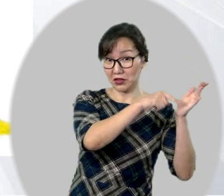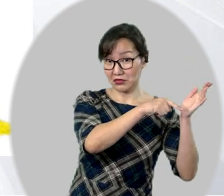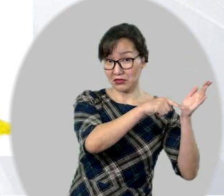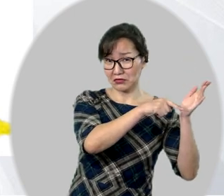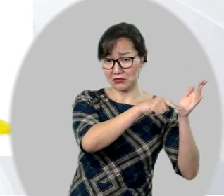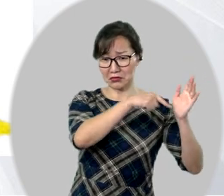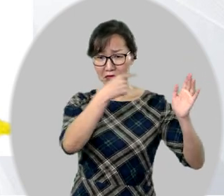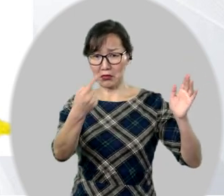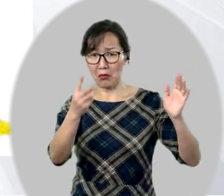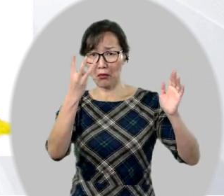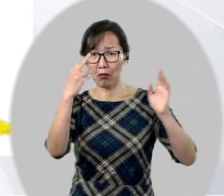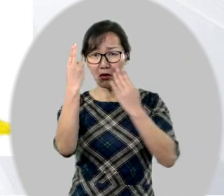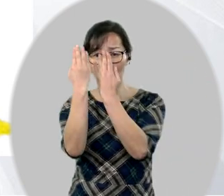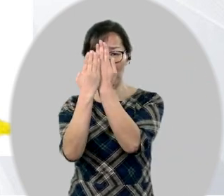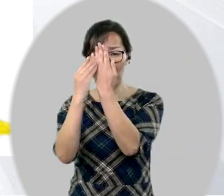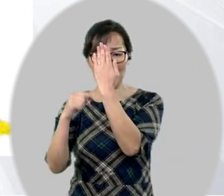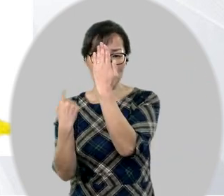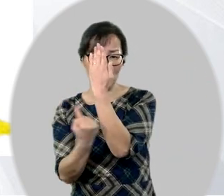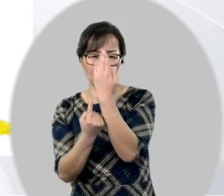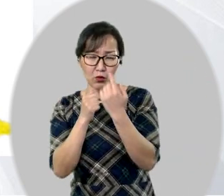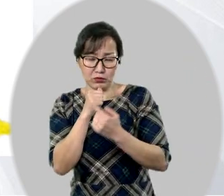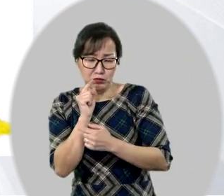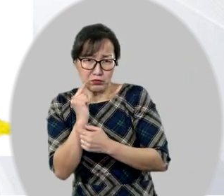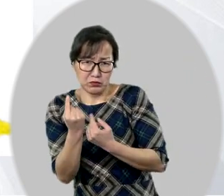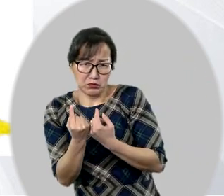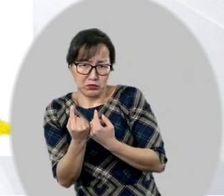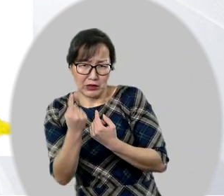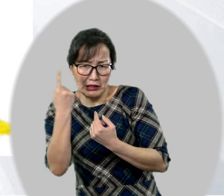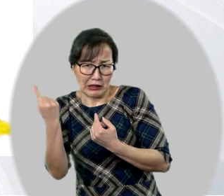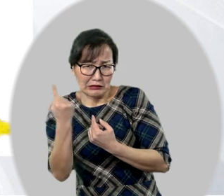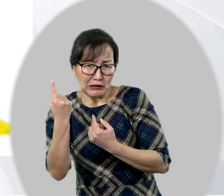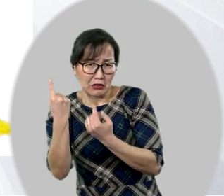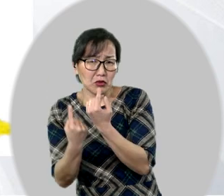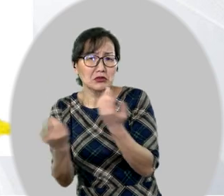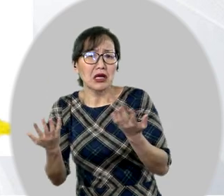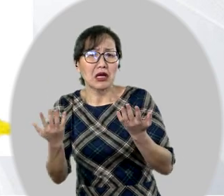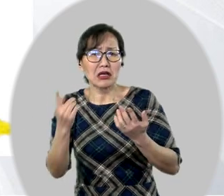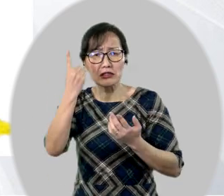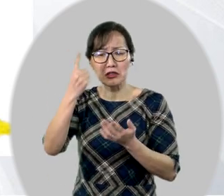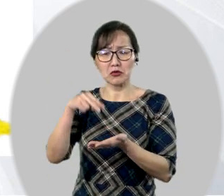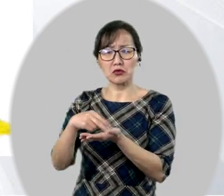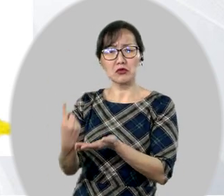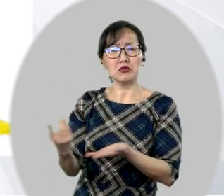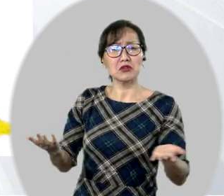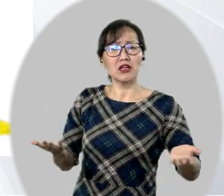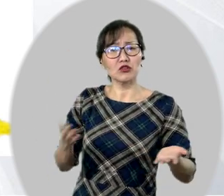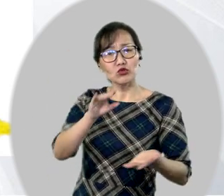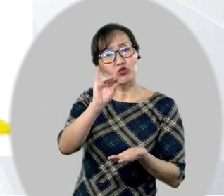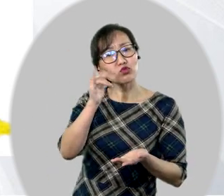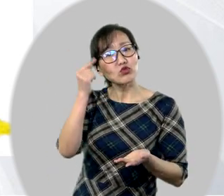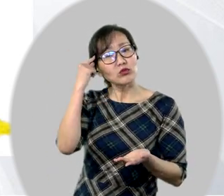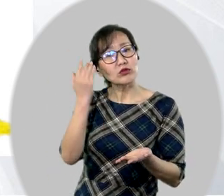Үүүүүң, хар ең модний цаан, ең үүүүүүүүүдман, ягаад жоамбал? Якад гансаарқа ең зүүүүүш жоамбал? Чияг юүүүш бодаж?